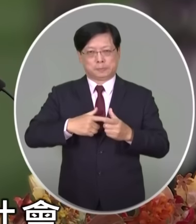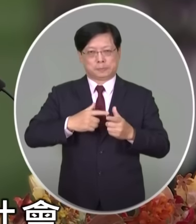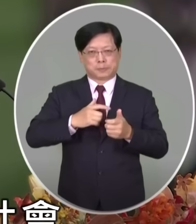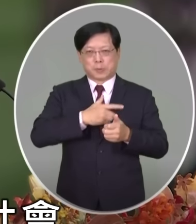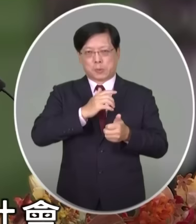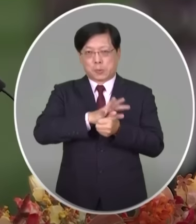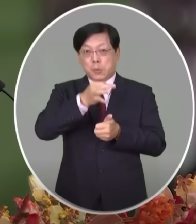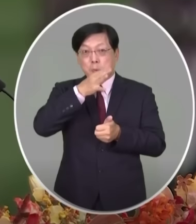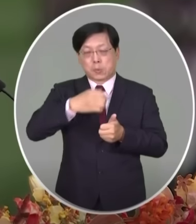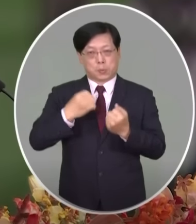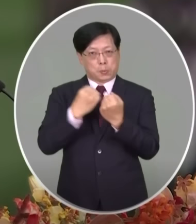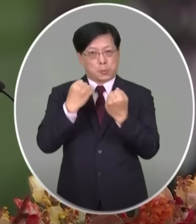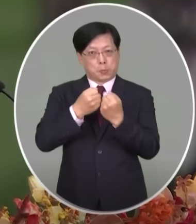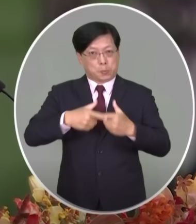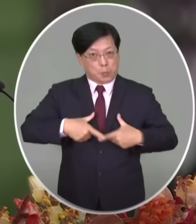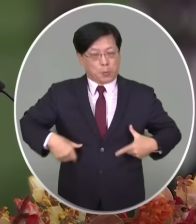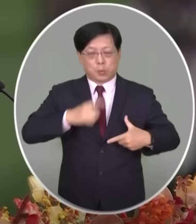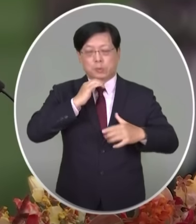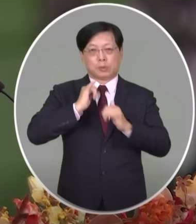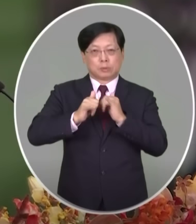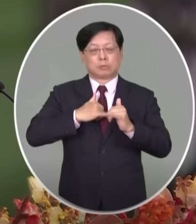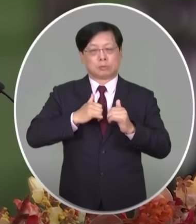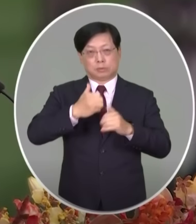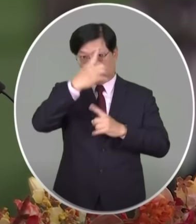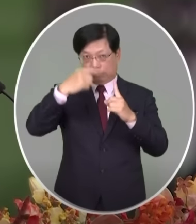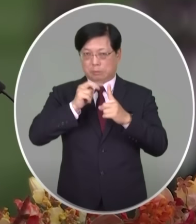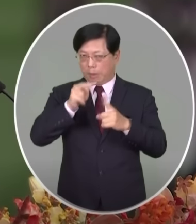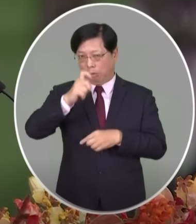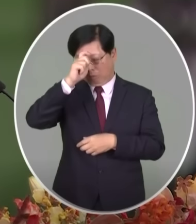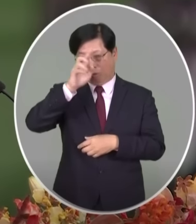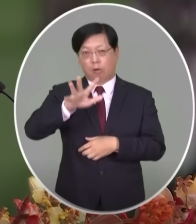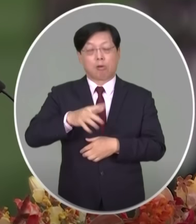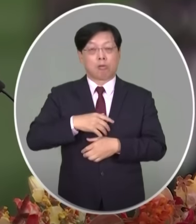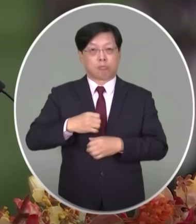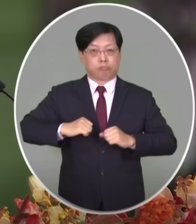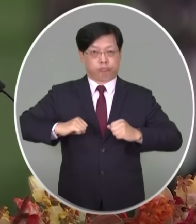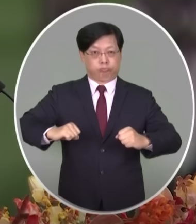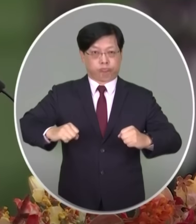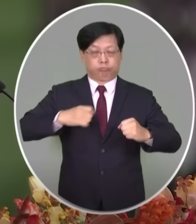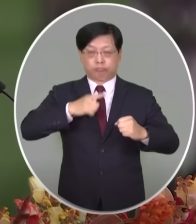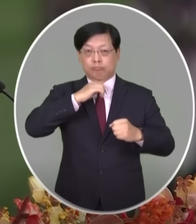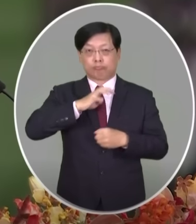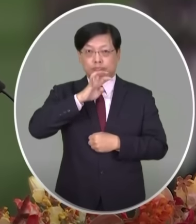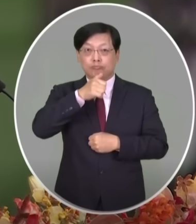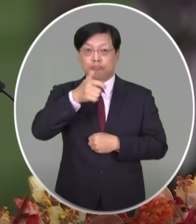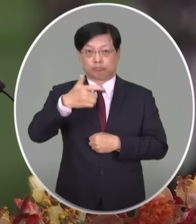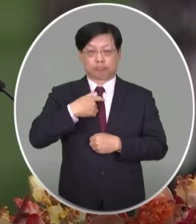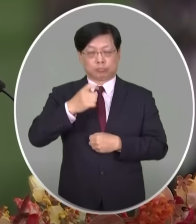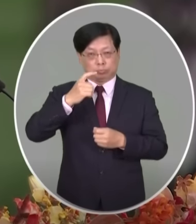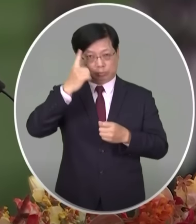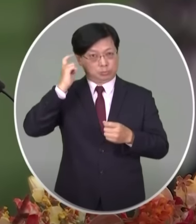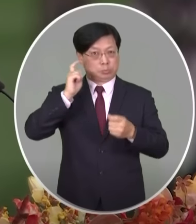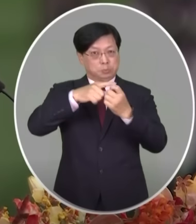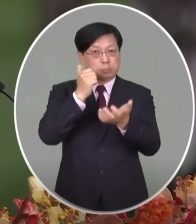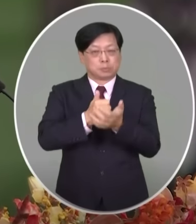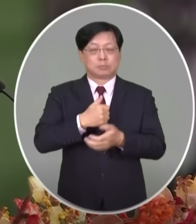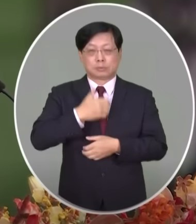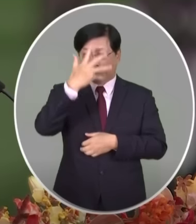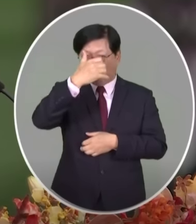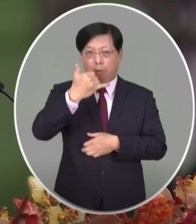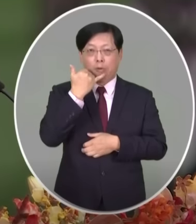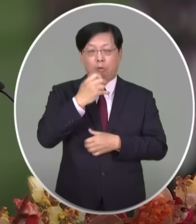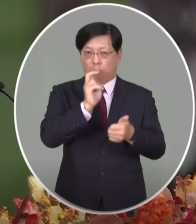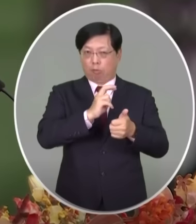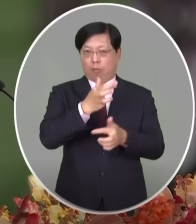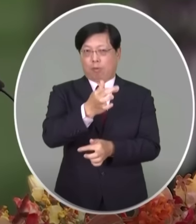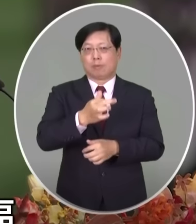会。年轻人可以看见希望，壮年人可以实现梦想，老年人可以得到照